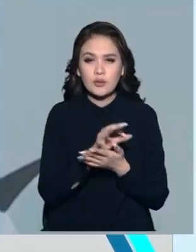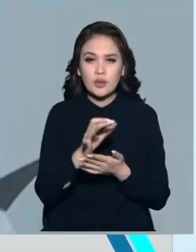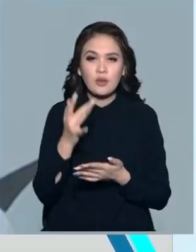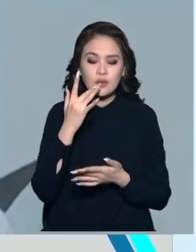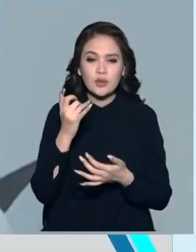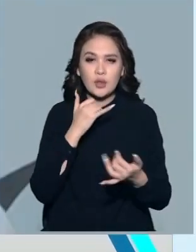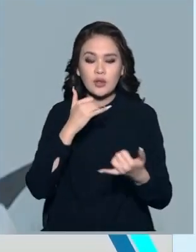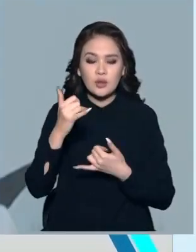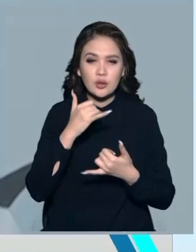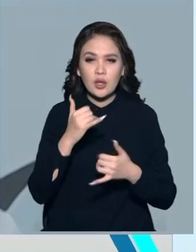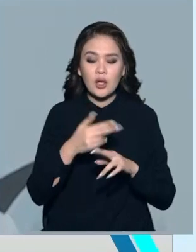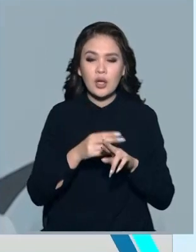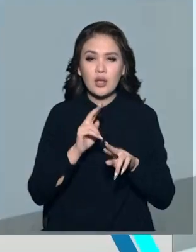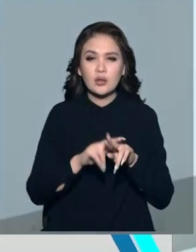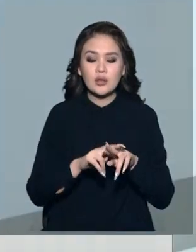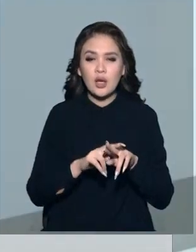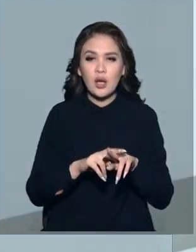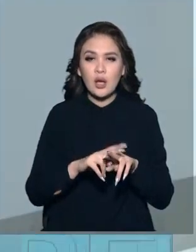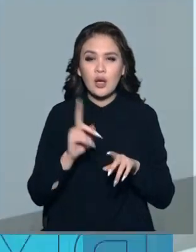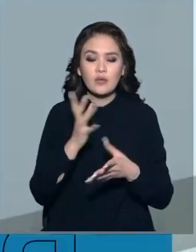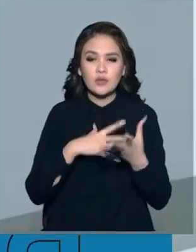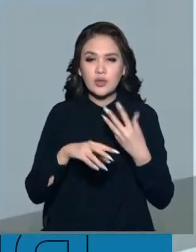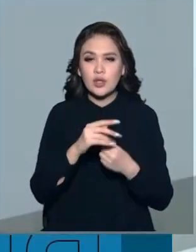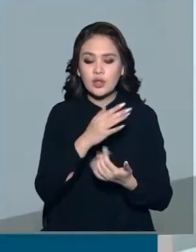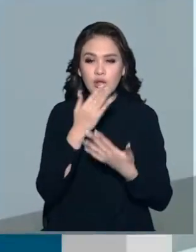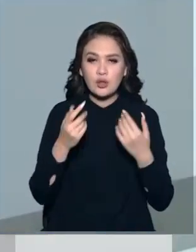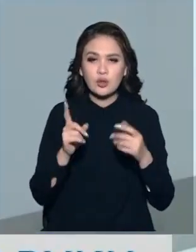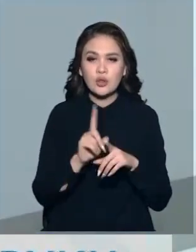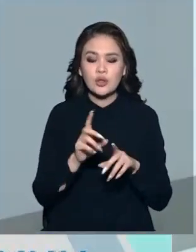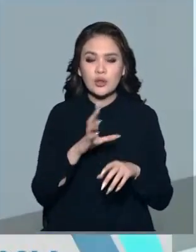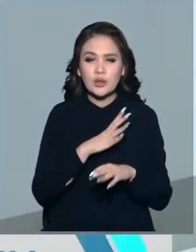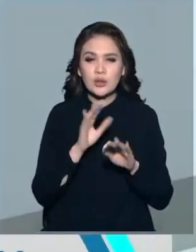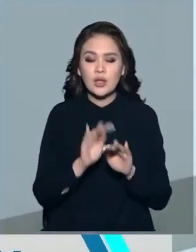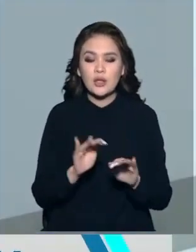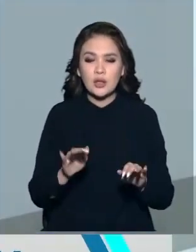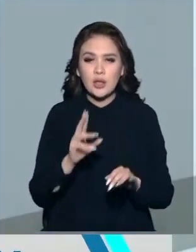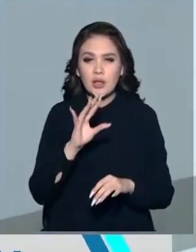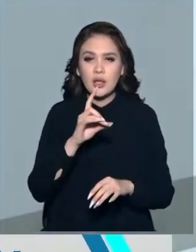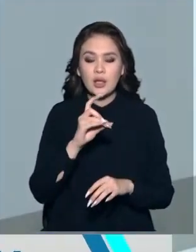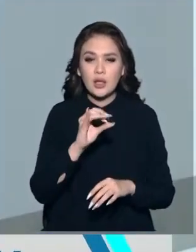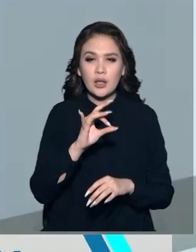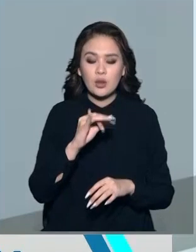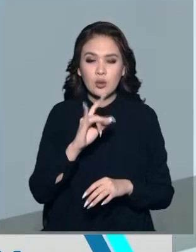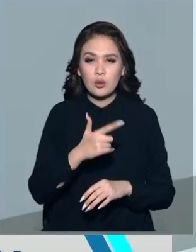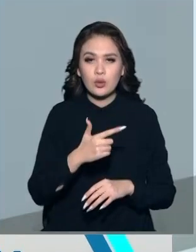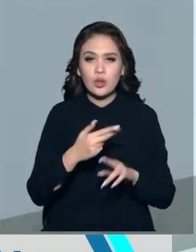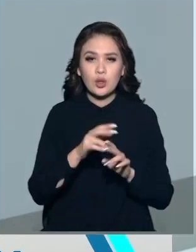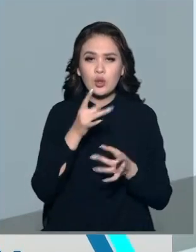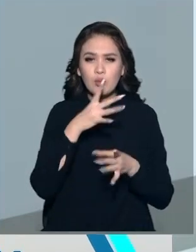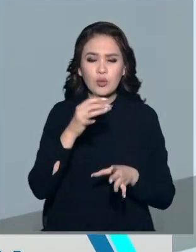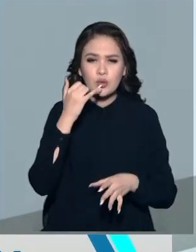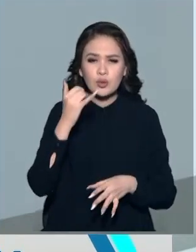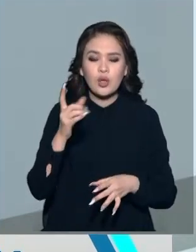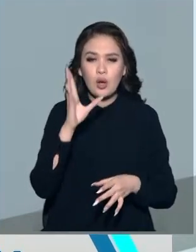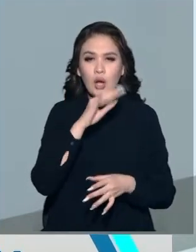с районами. У нас не во всех районах есть детские хирурги, а в любое время ему звонят, он всегда отвечает,